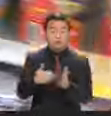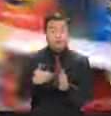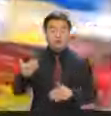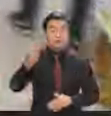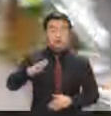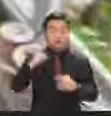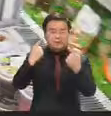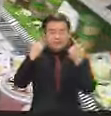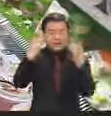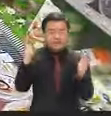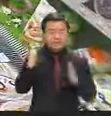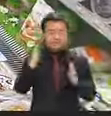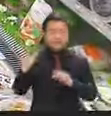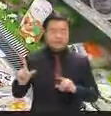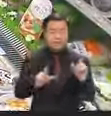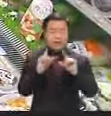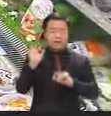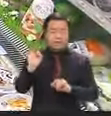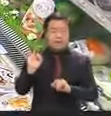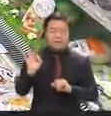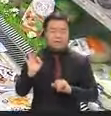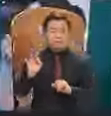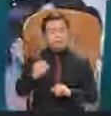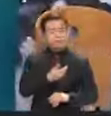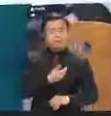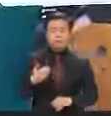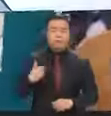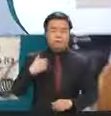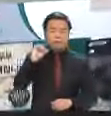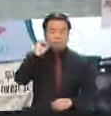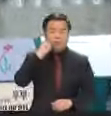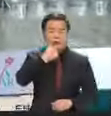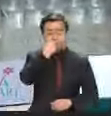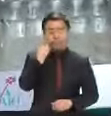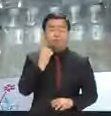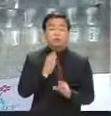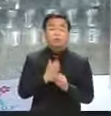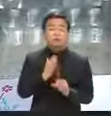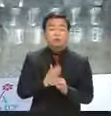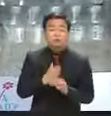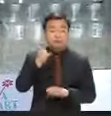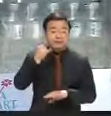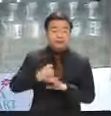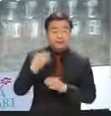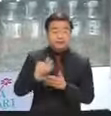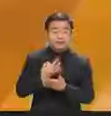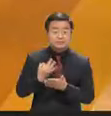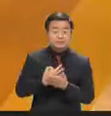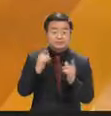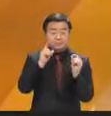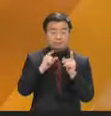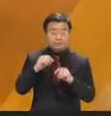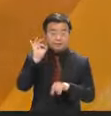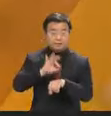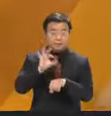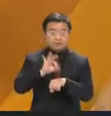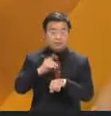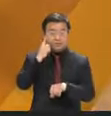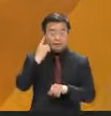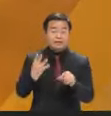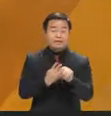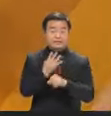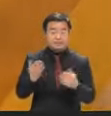대학생의 생계비를 채우기엔 여전히 부족합니다. 최저임금으로 식료품을 구매해봤습니다. 4시간을